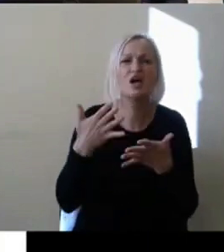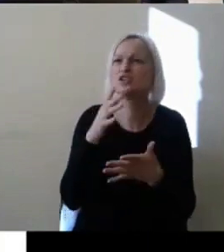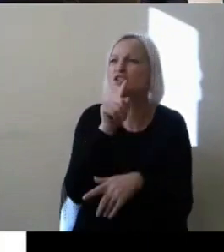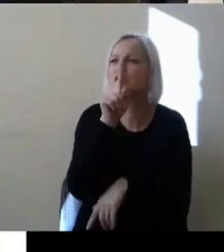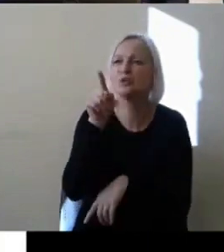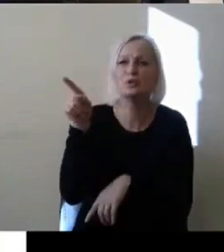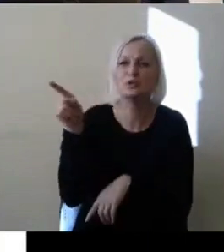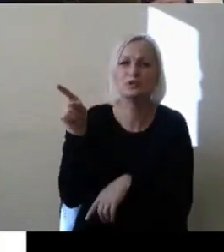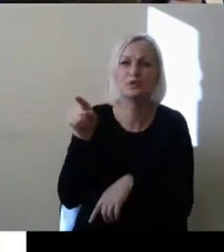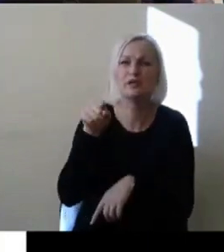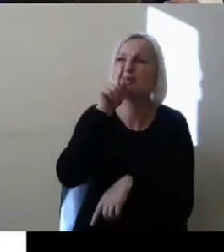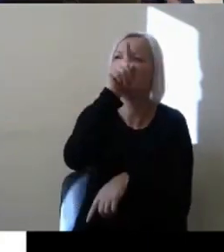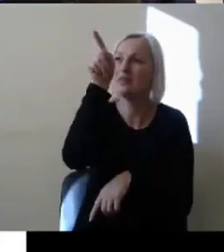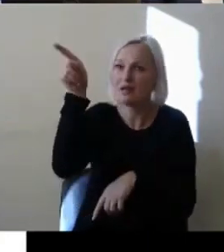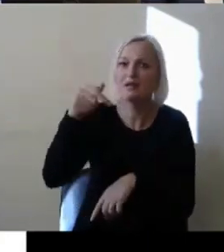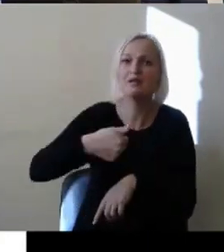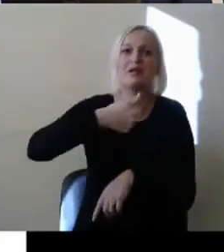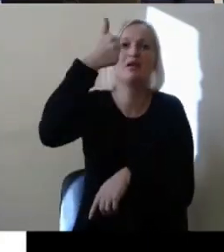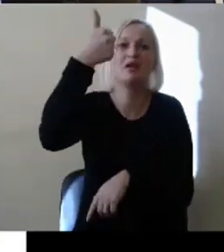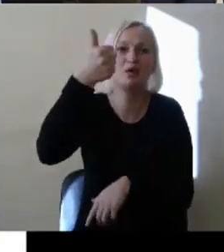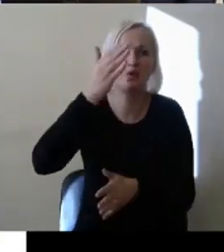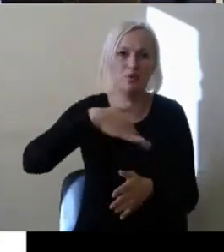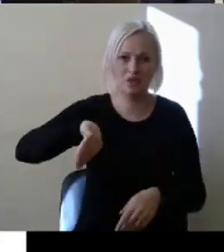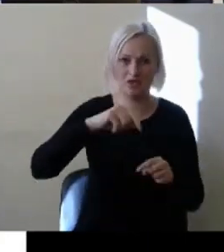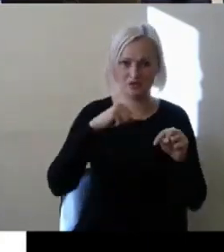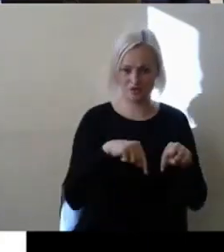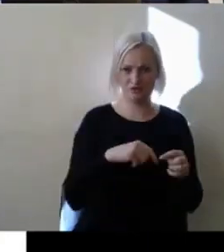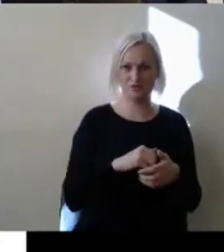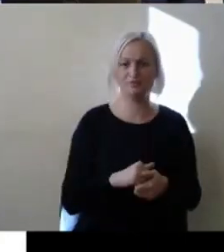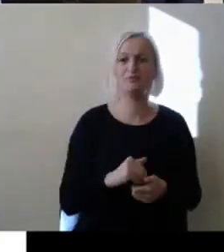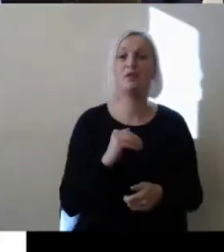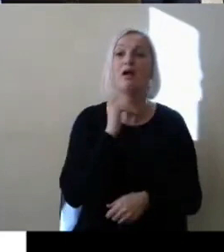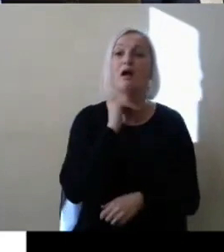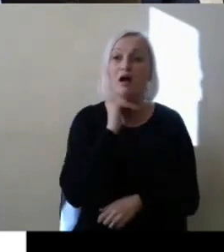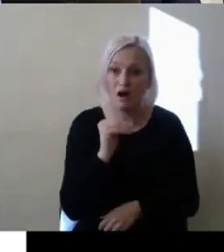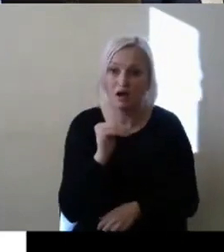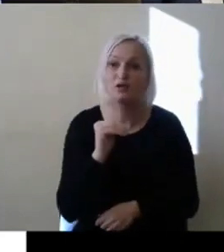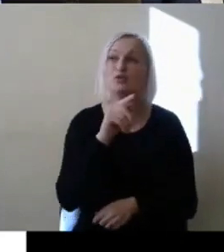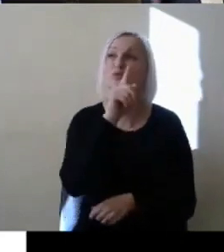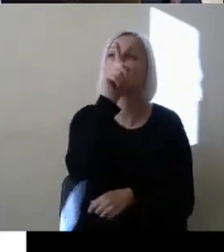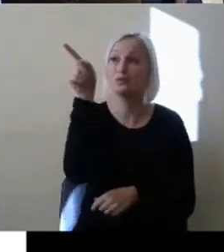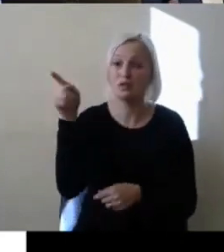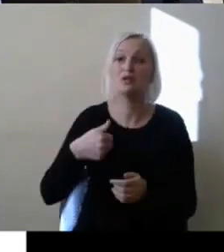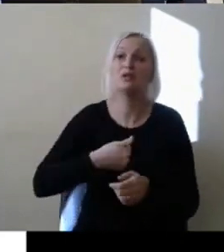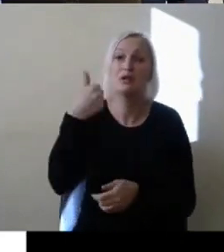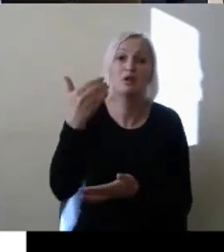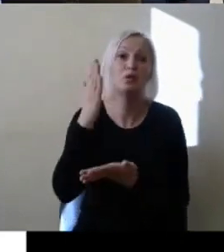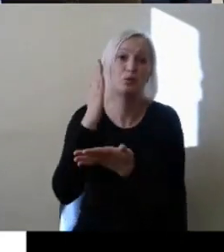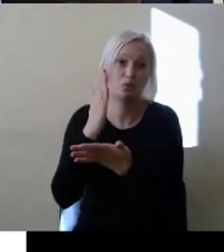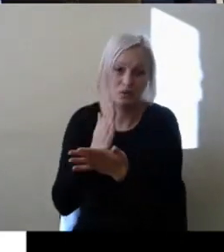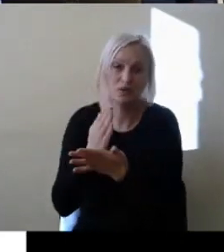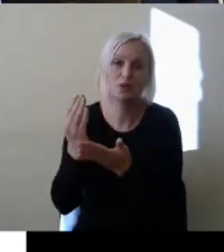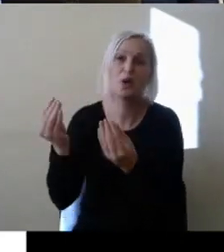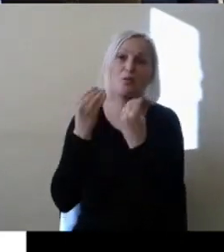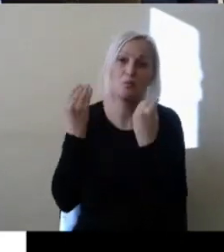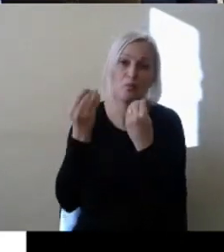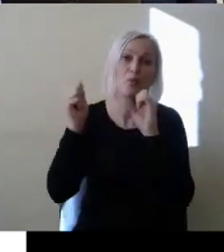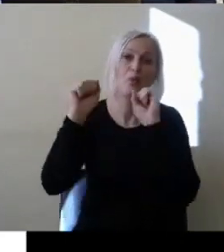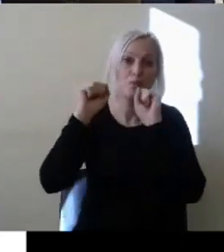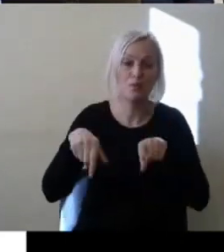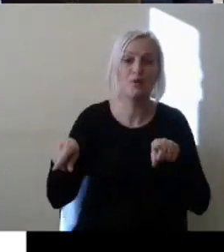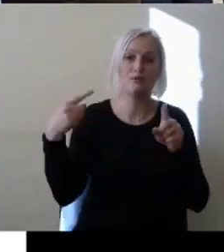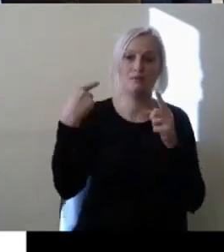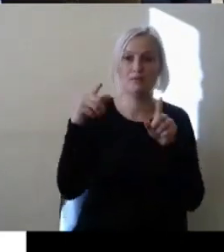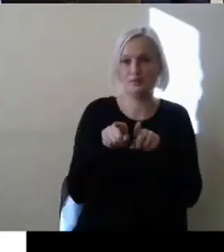tai geriau. Kažkas, aišku, yra geriau ir mokytis visada iš kitų yra gerai. Bet, nu, lygiai taip pat ir kiti